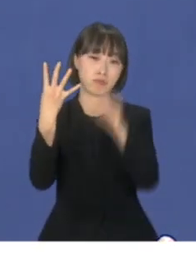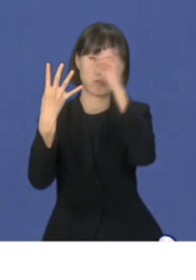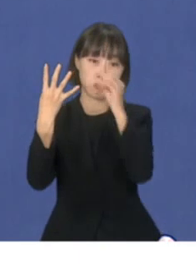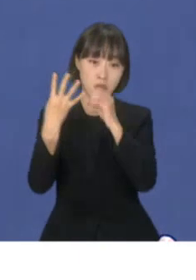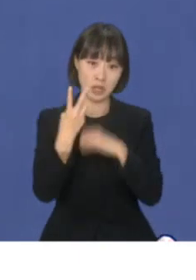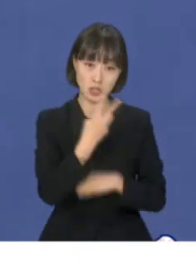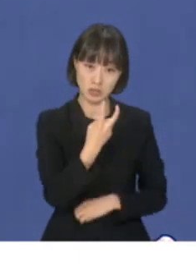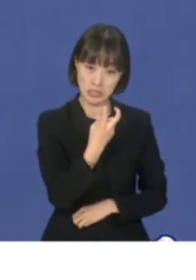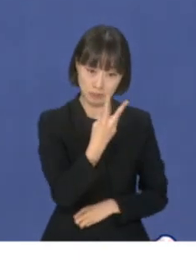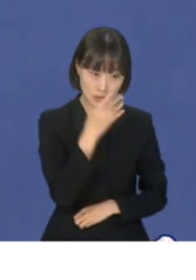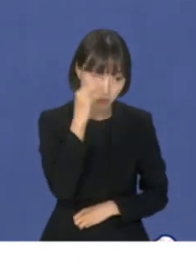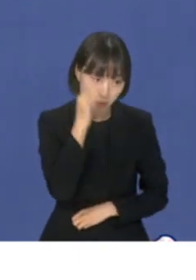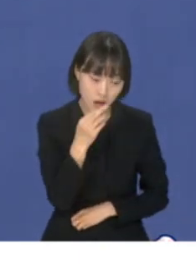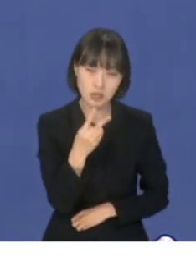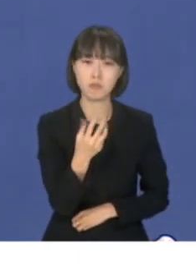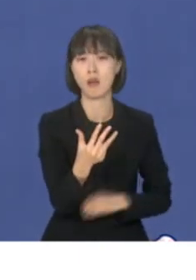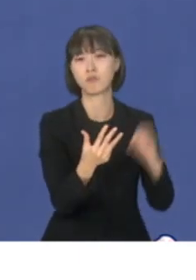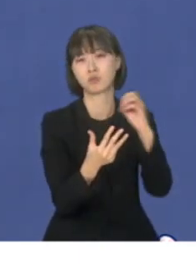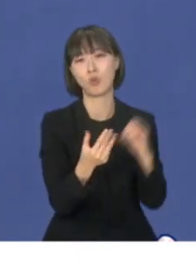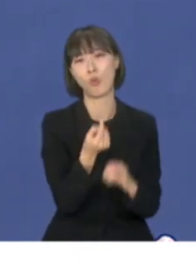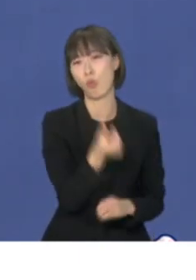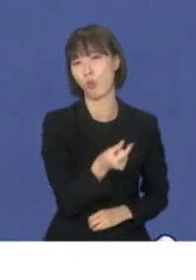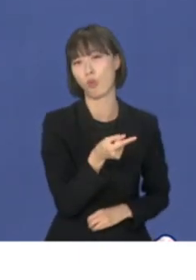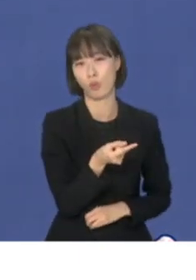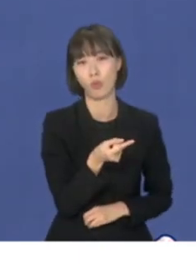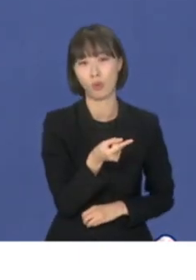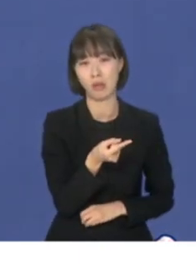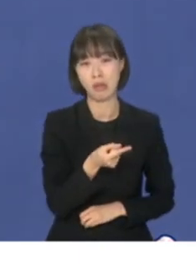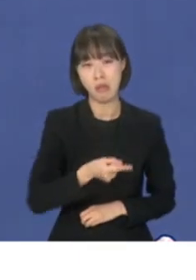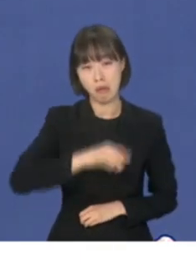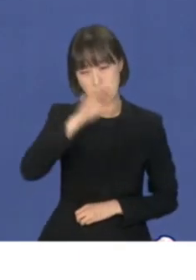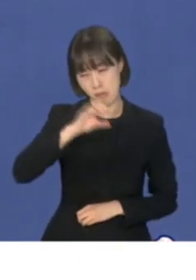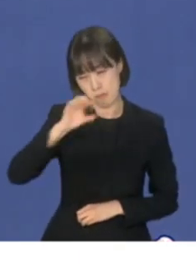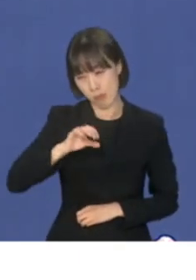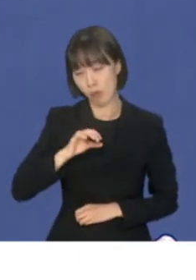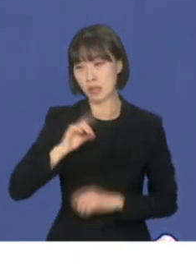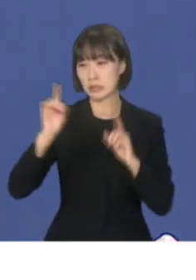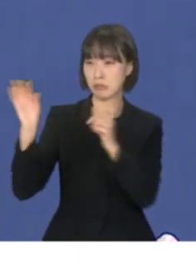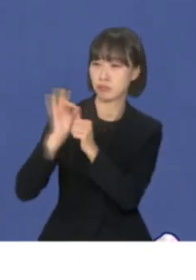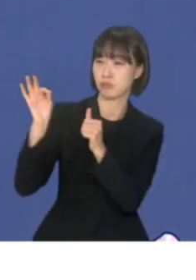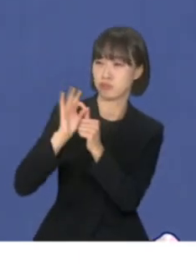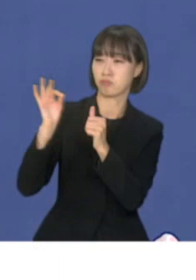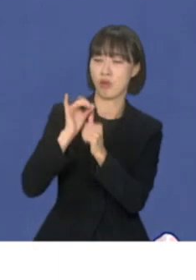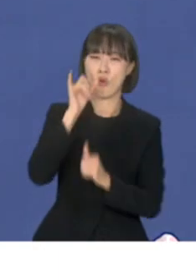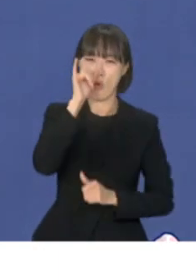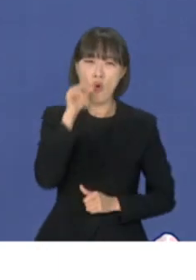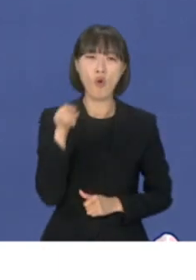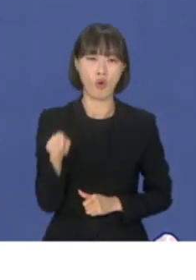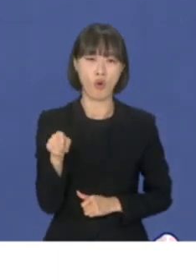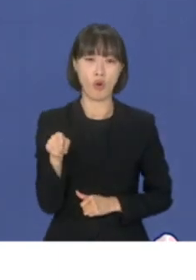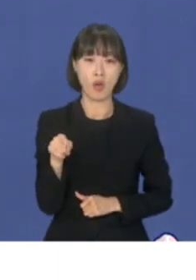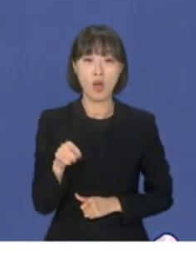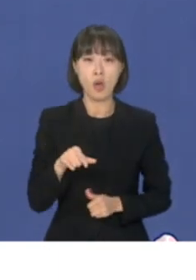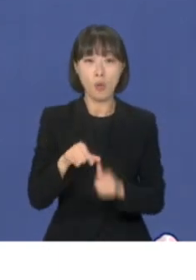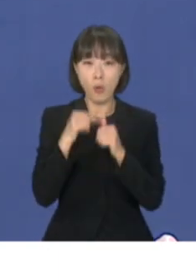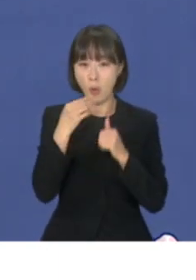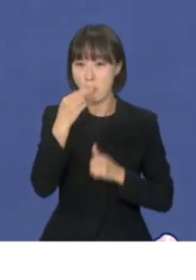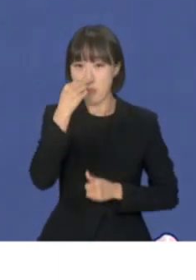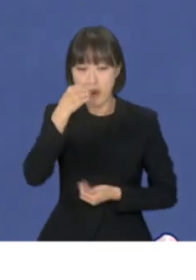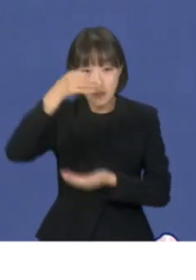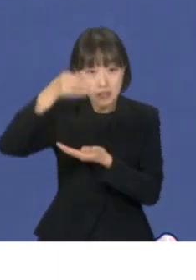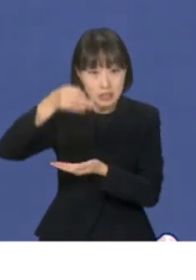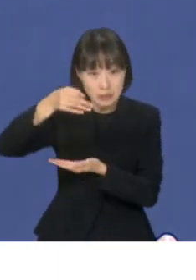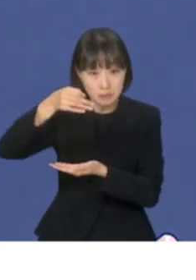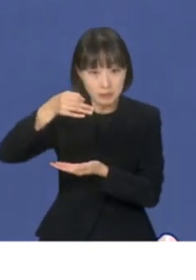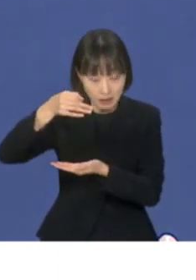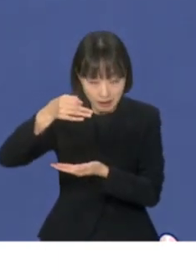2022년 28%로 낮아졌습니다. 반복 수급하는 관행이 확산되고 있는 가운데 고용보험기금의 재정 건전성은 제도의